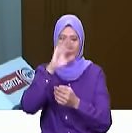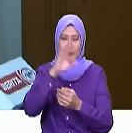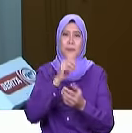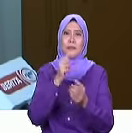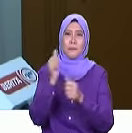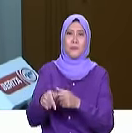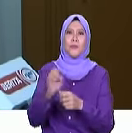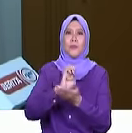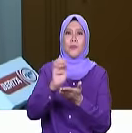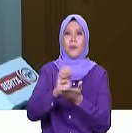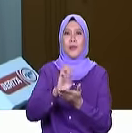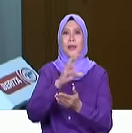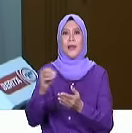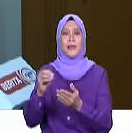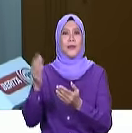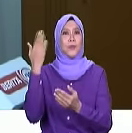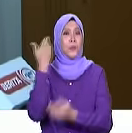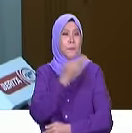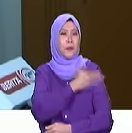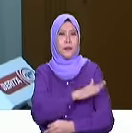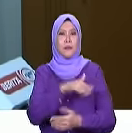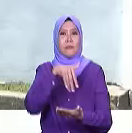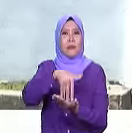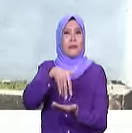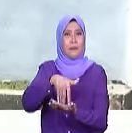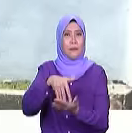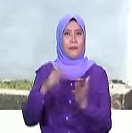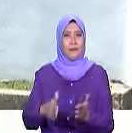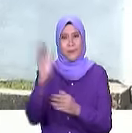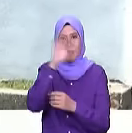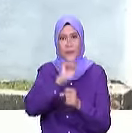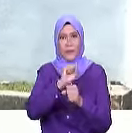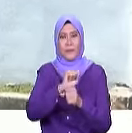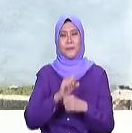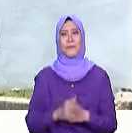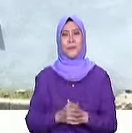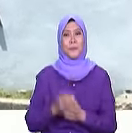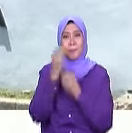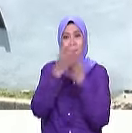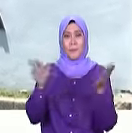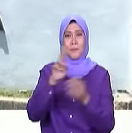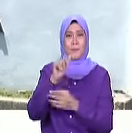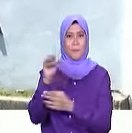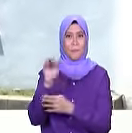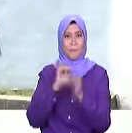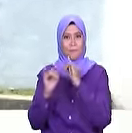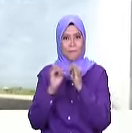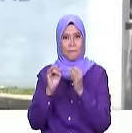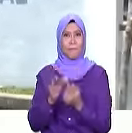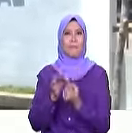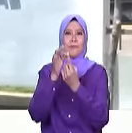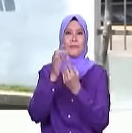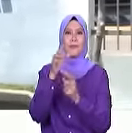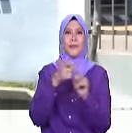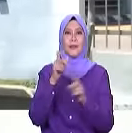persekolahan dan juga bekas-bekas banduan lah yang ingin mencari pekerjaan. Beliau ditemui pemberita RTM dalam temubual eksklusif di